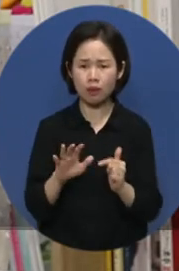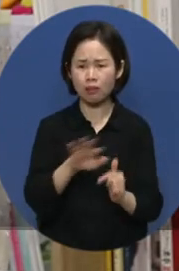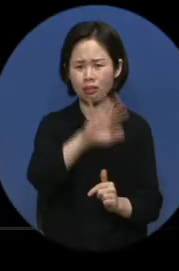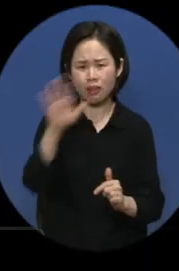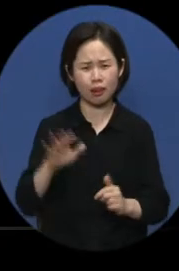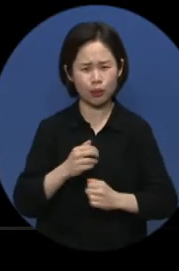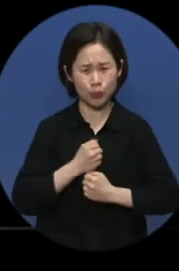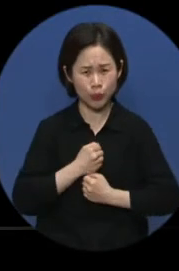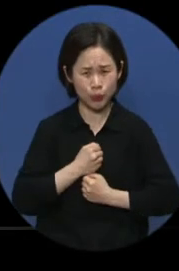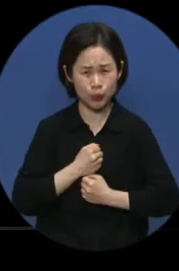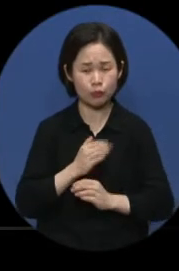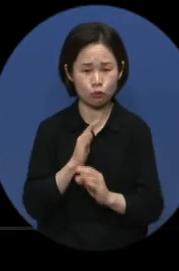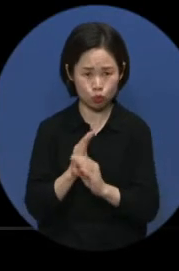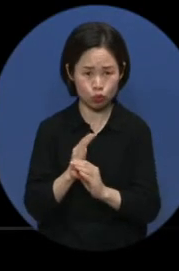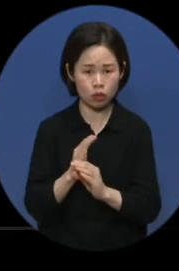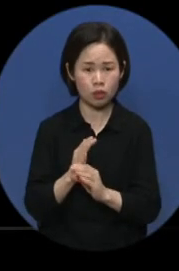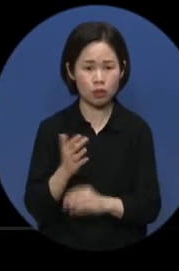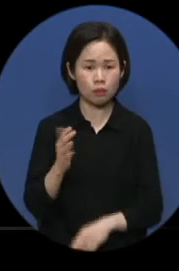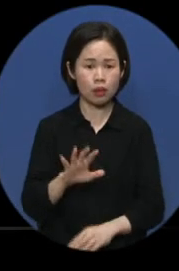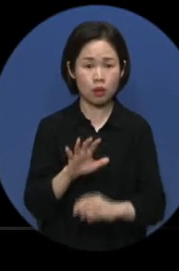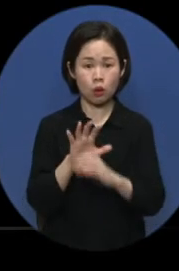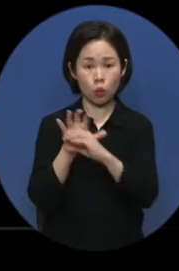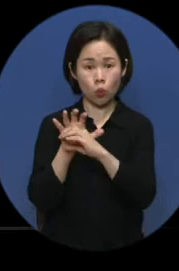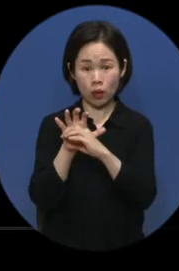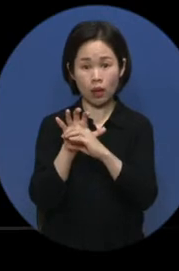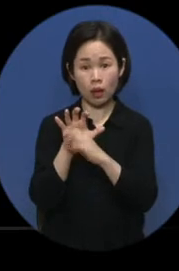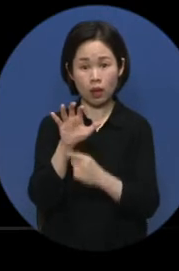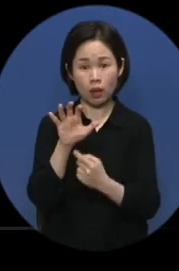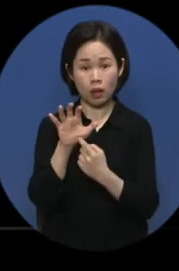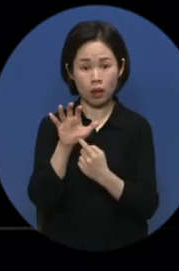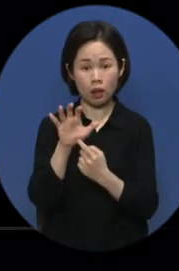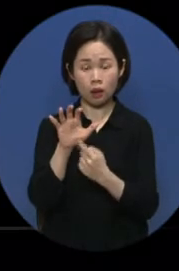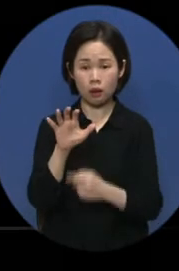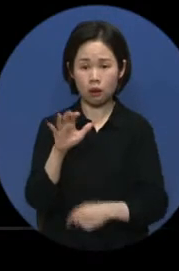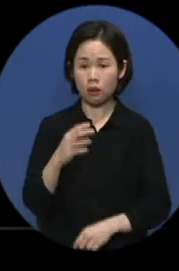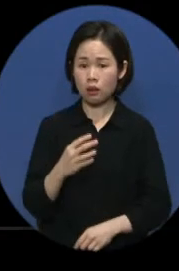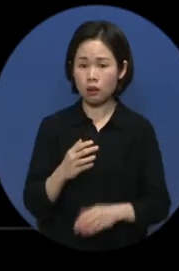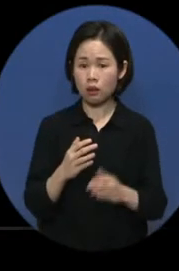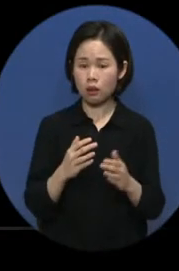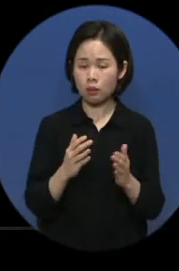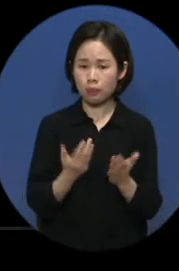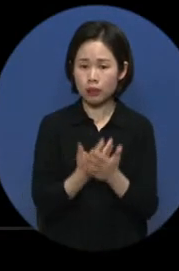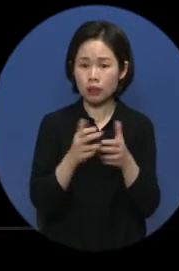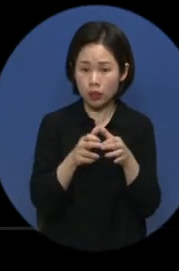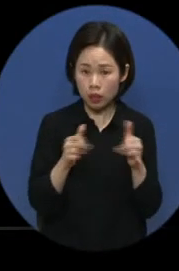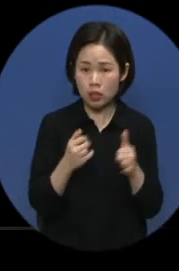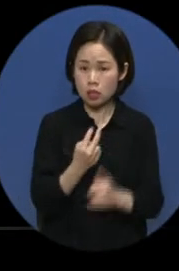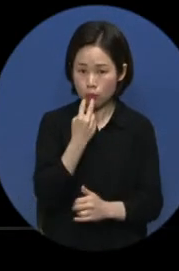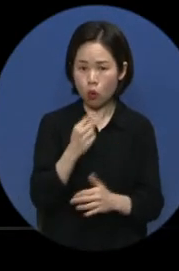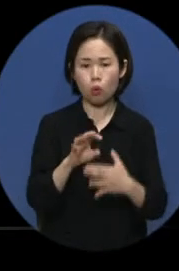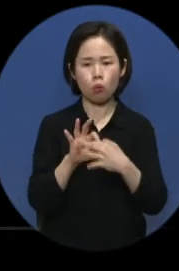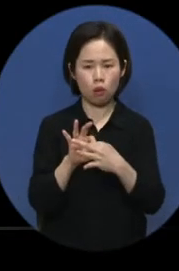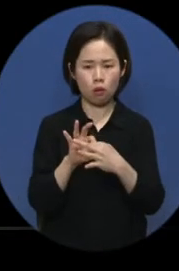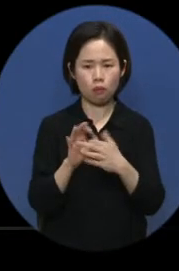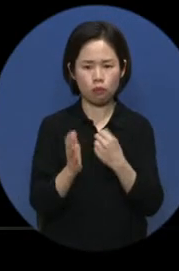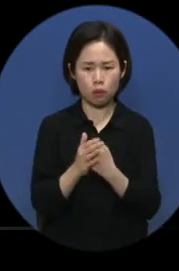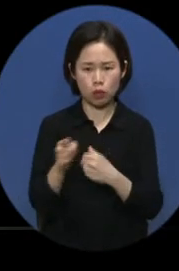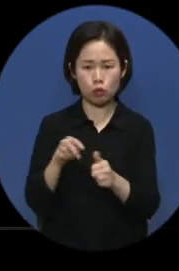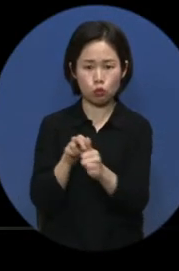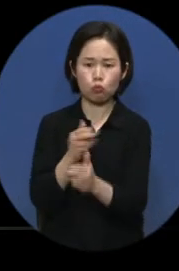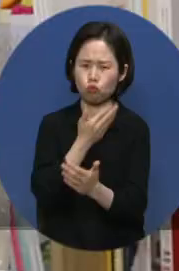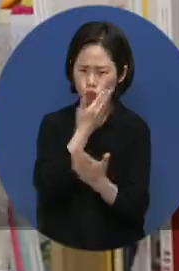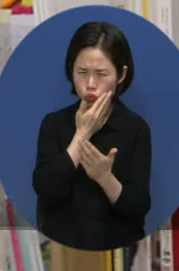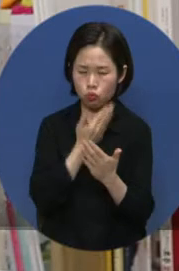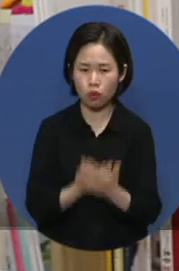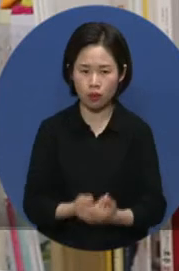있는데, 이 코로나19라는 감염병은 사실 생명하고도 지켜야 되는 정보이기 때문에 매우 중요하다고 생각을